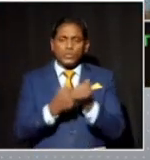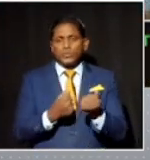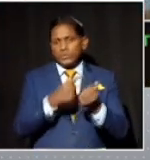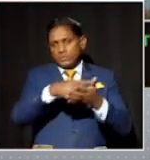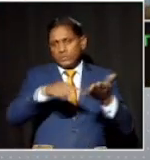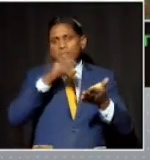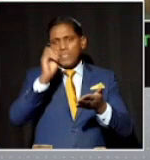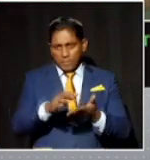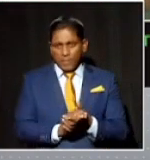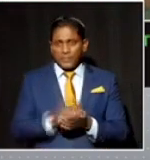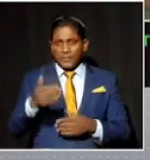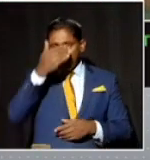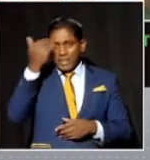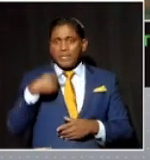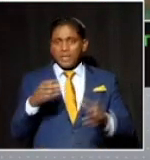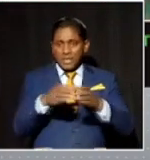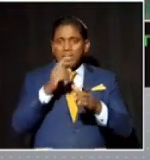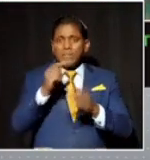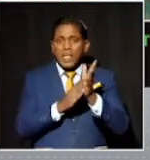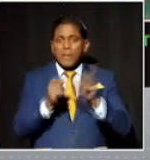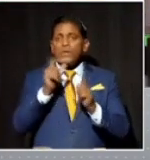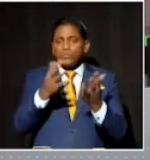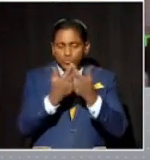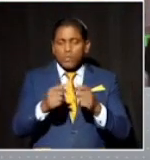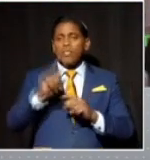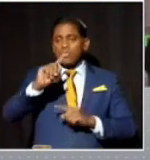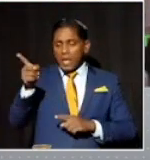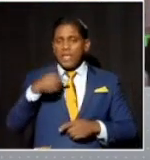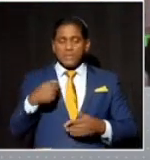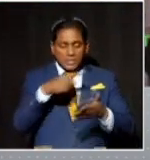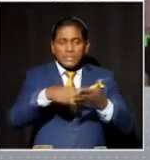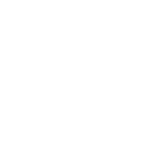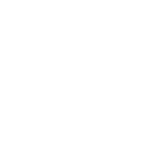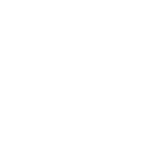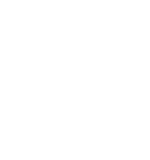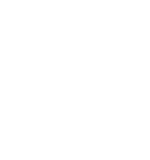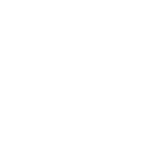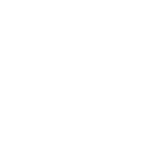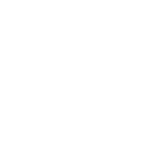ජාතික සන්ධානයේ මන්ත්‍රීවරුන් දස දෙනාම ඡන්දය විමසන අවස්ථාවේ සභාවේ සිටියේ නැහැ.